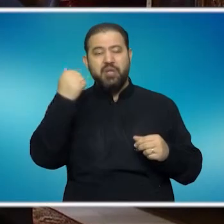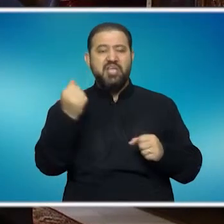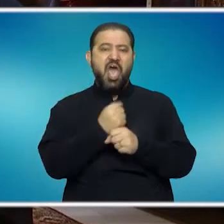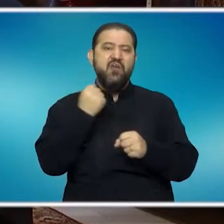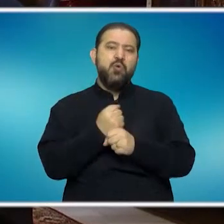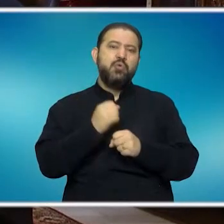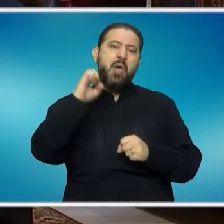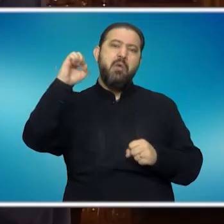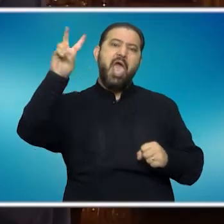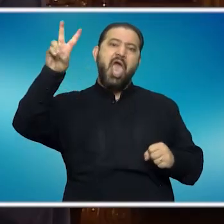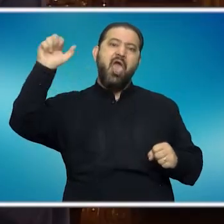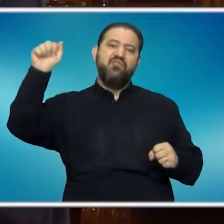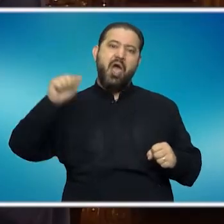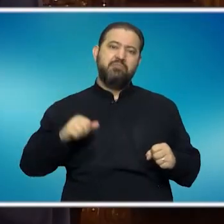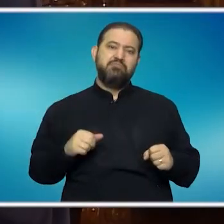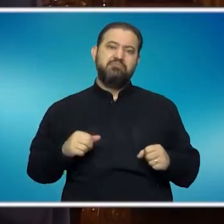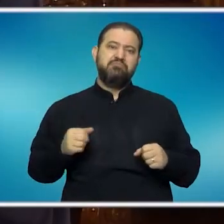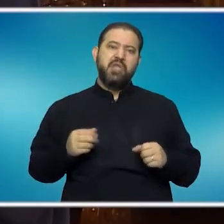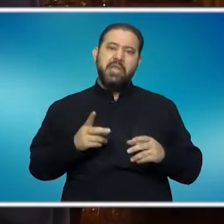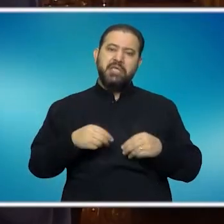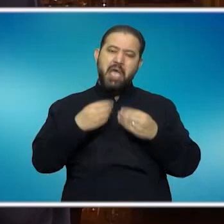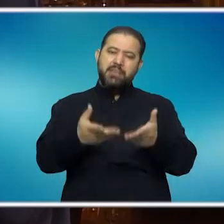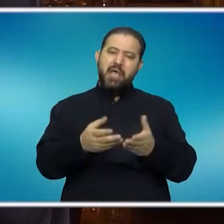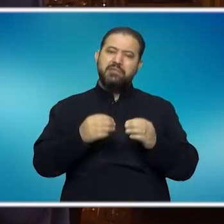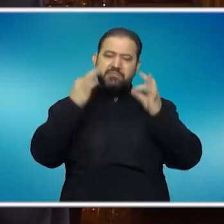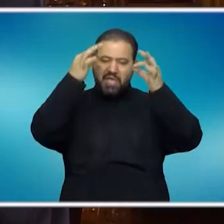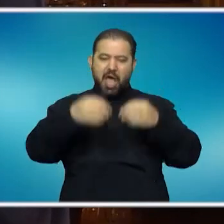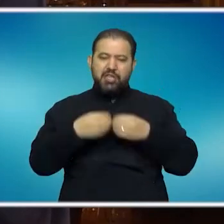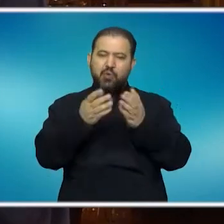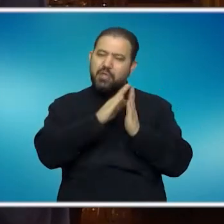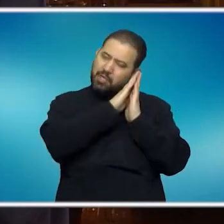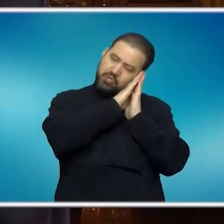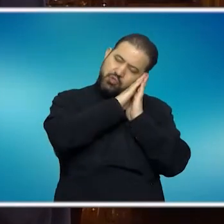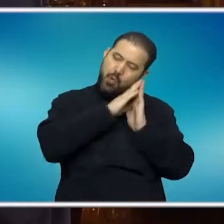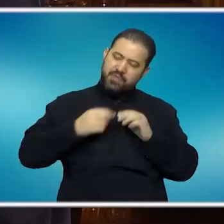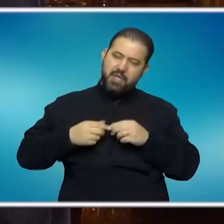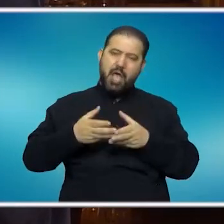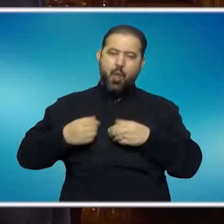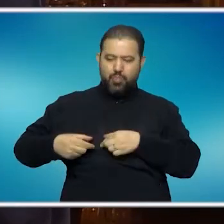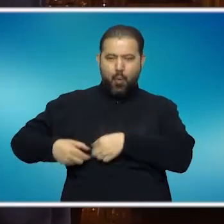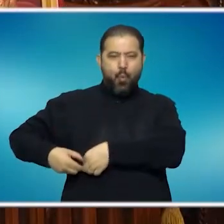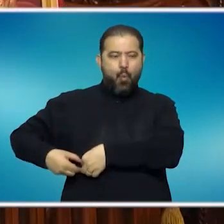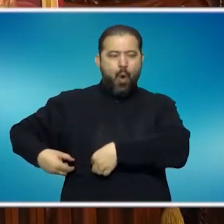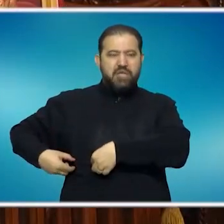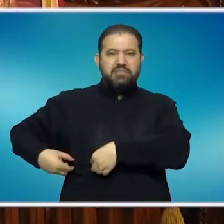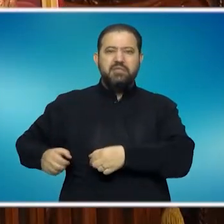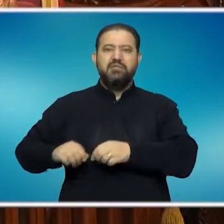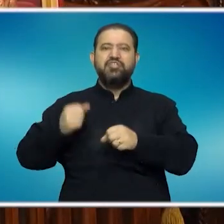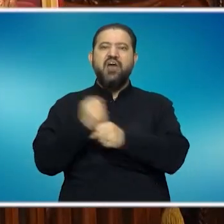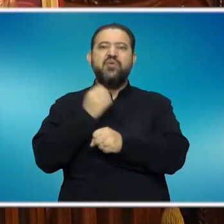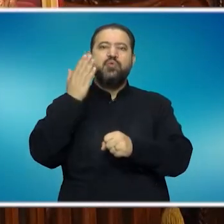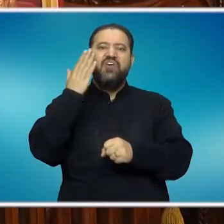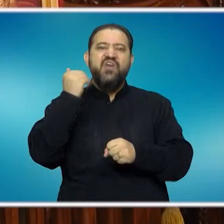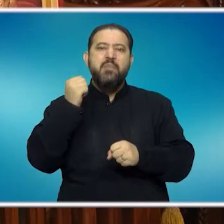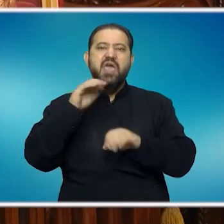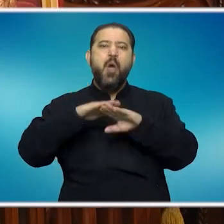făcut pe Eva, i-a luat o coastă, nu l-a întrebat, i-a dat un somn, și i-a făcut ceea ce trebuia să aibă el, completarea